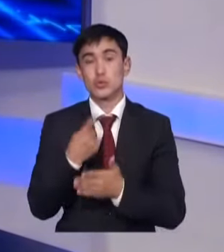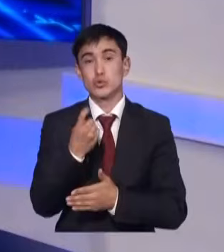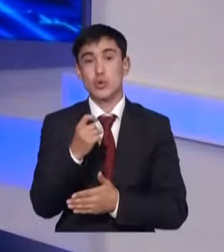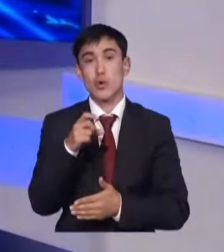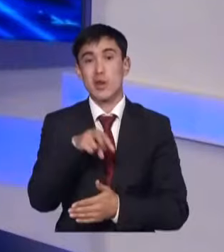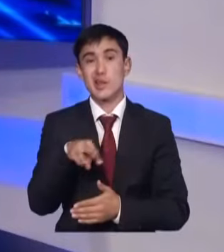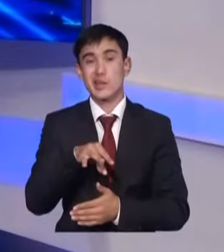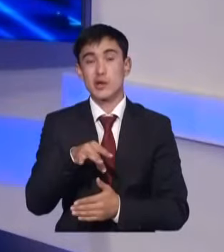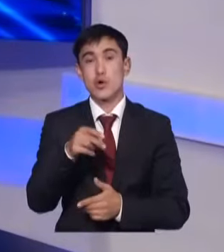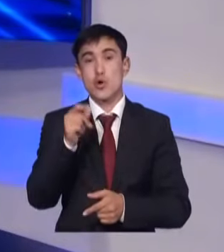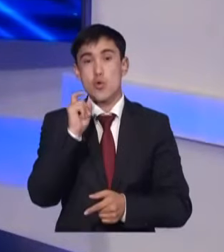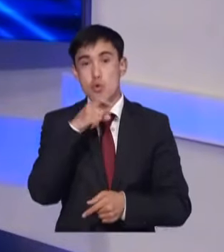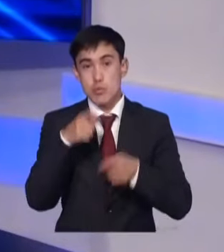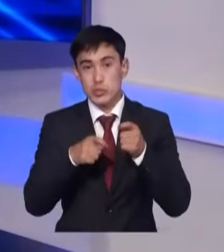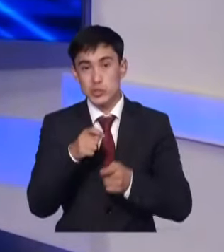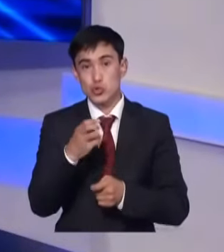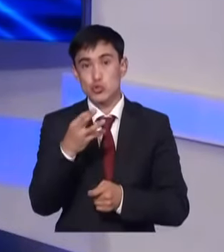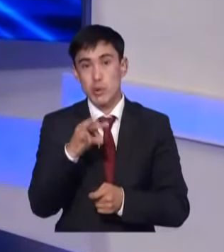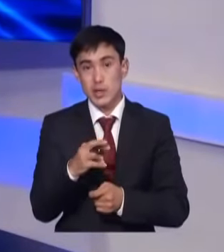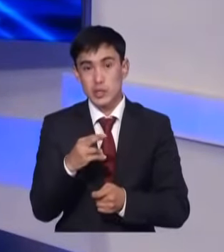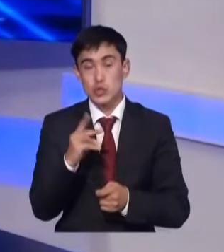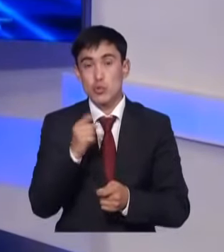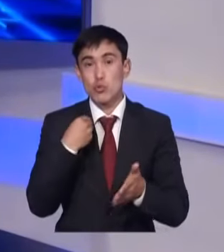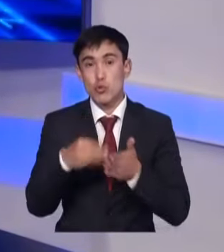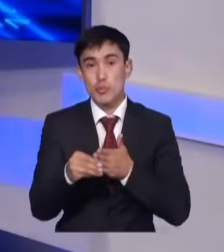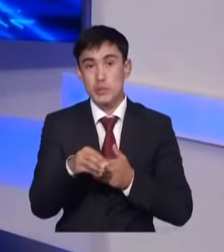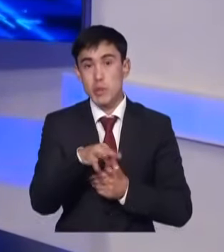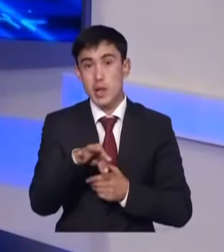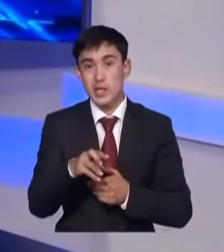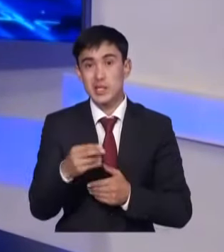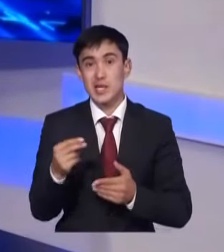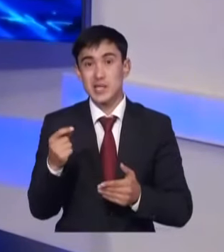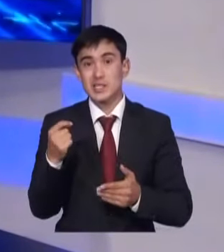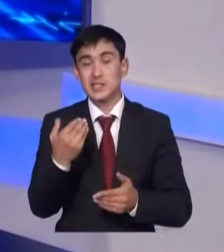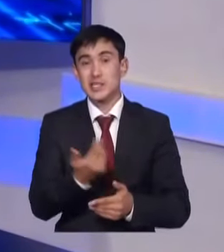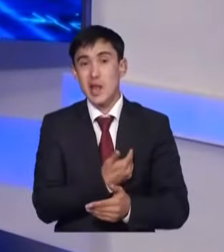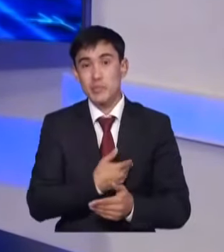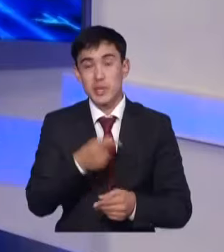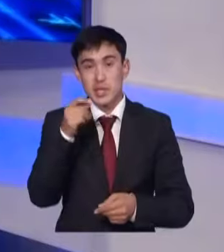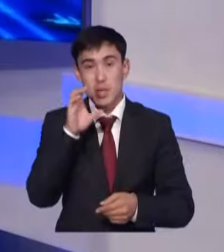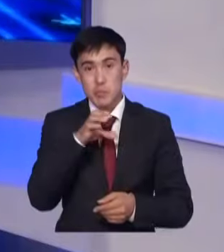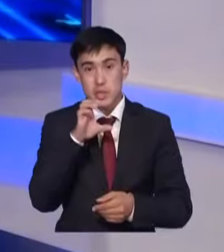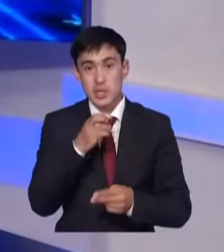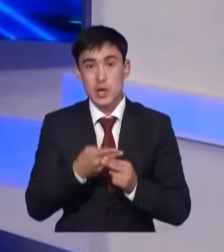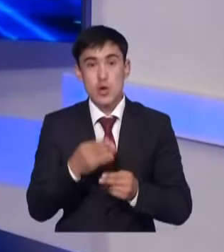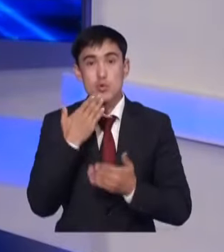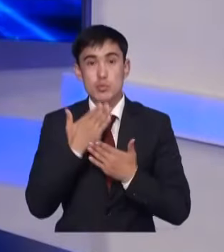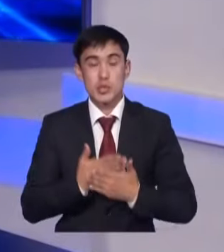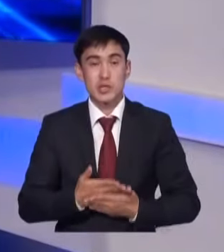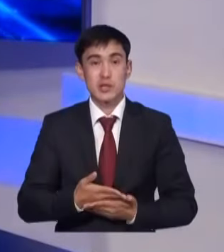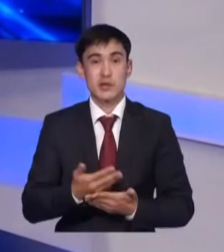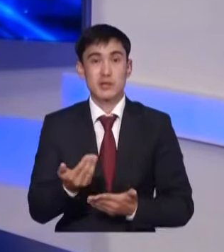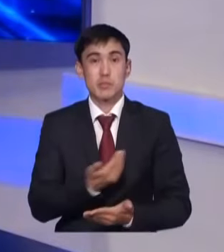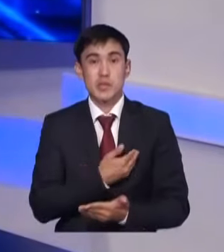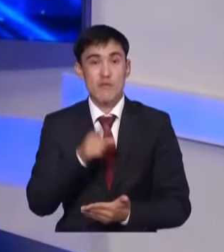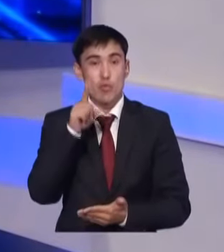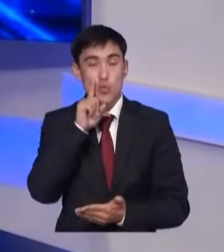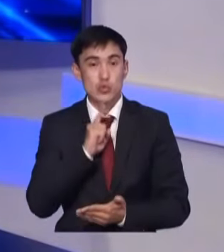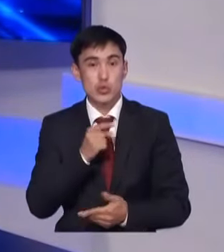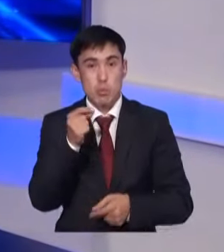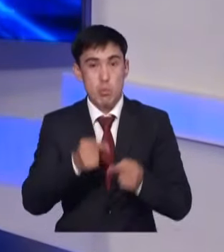кумуса и шубата. А для того, чтобы купить у миллионера целебные напитки, любители этих питательных и вкусных молочных продуктов